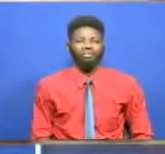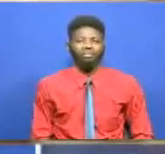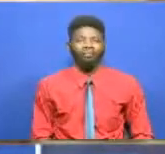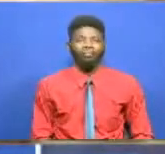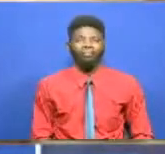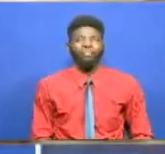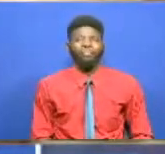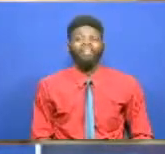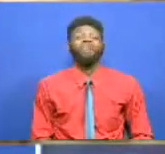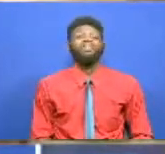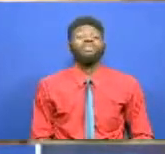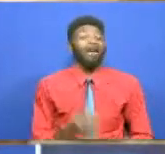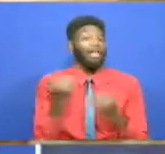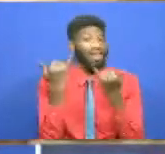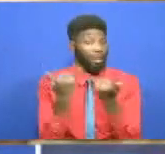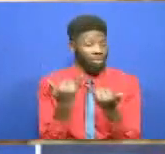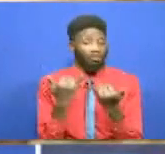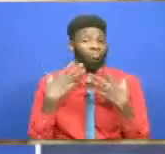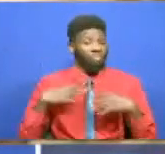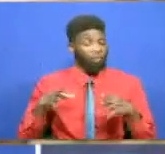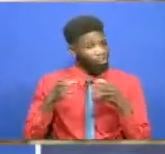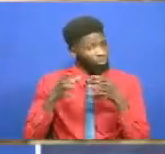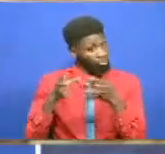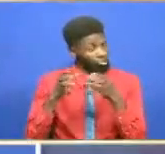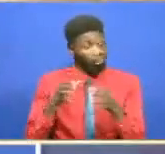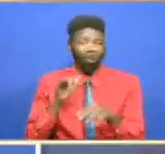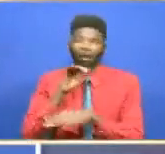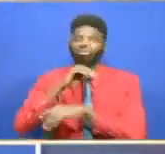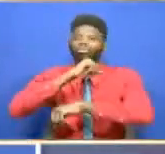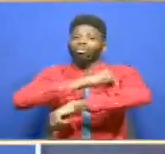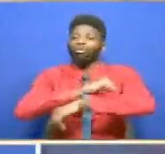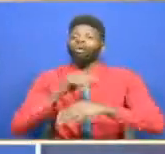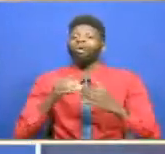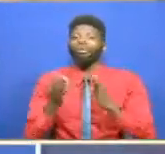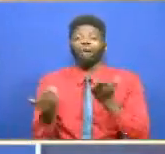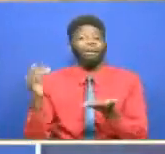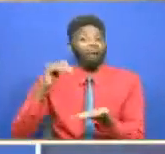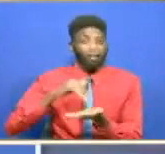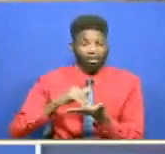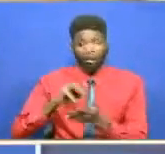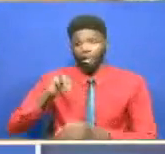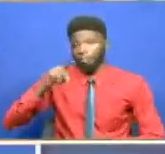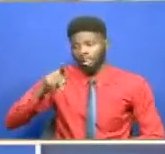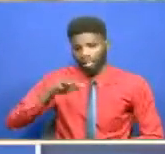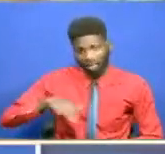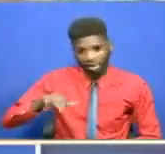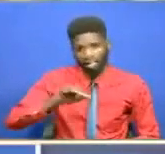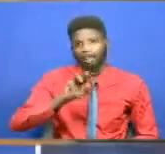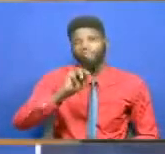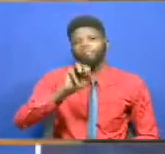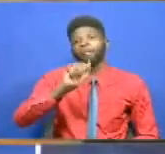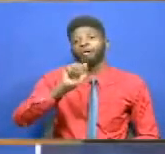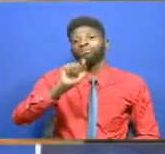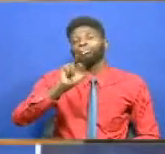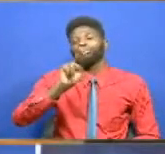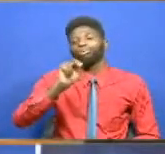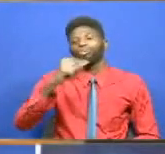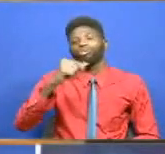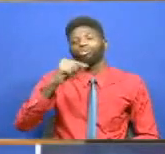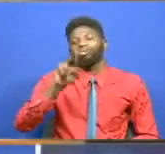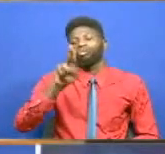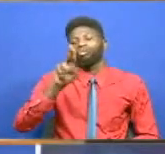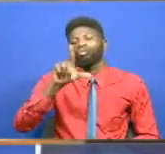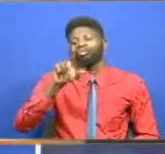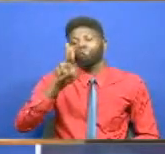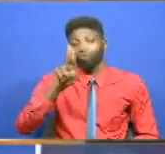Na licha ya shinikizo hizo za kutaka shule kufunguliwa tena, mbunge wa eneo la Matungulu Stephen Mule, ambaye alikuwa akiongea wakati wa ibada